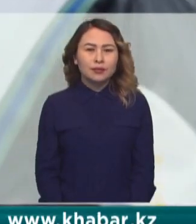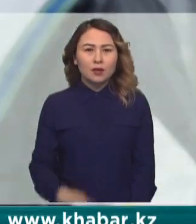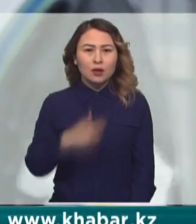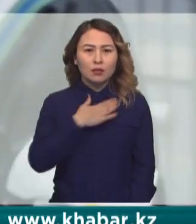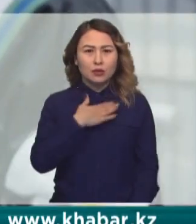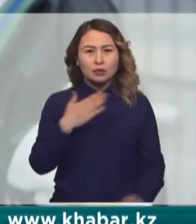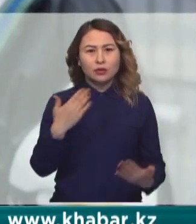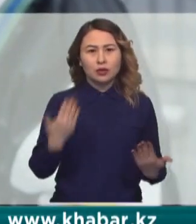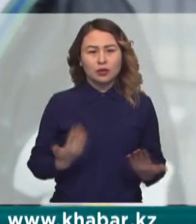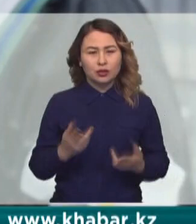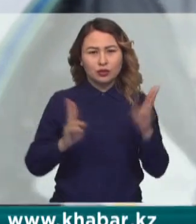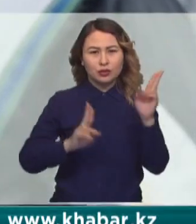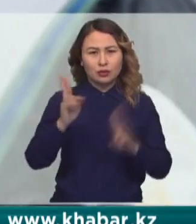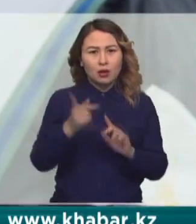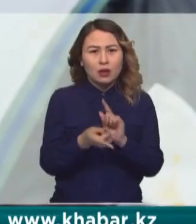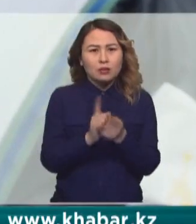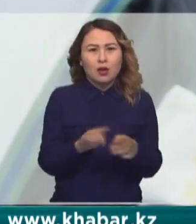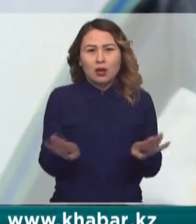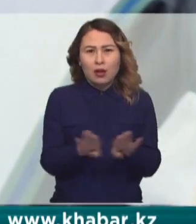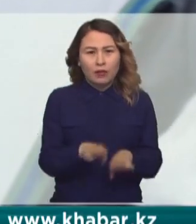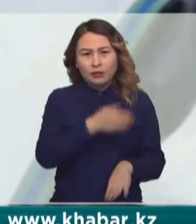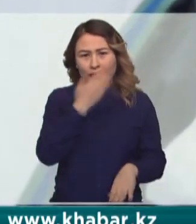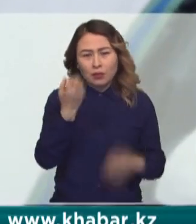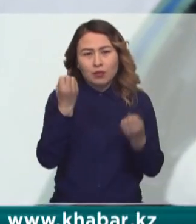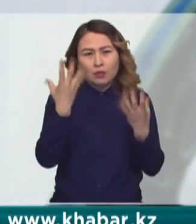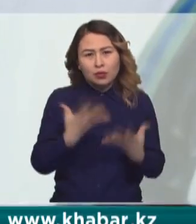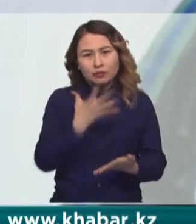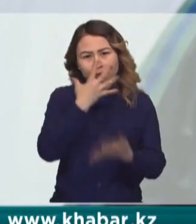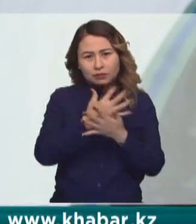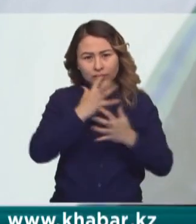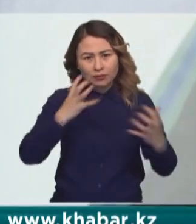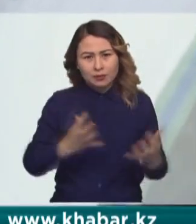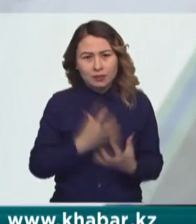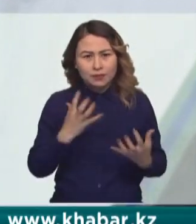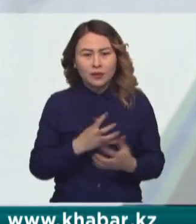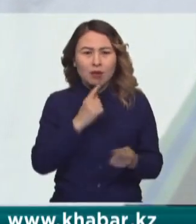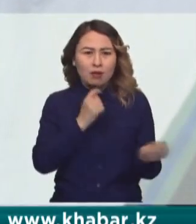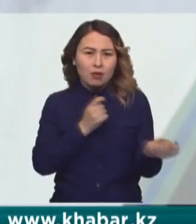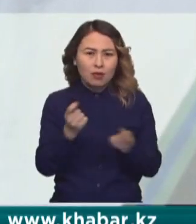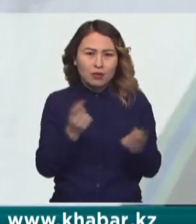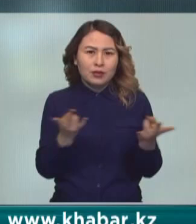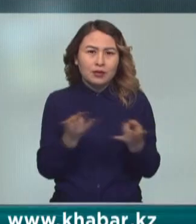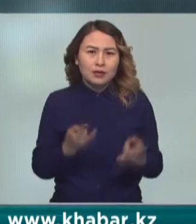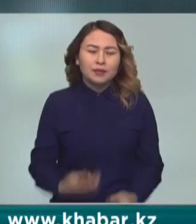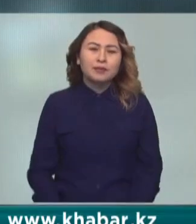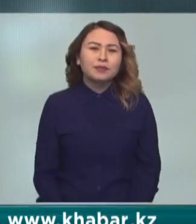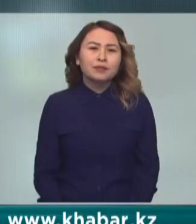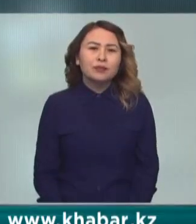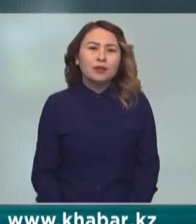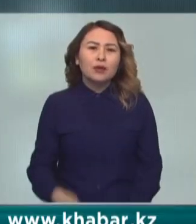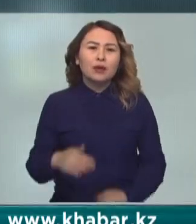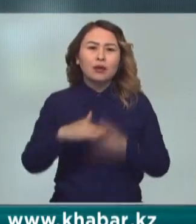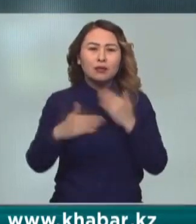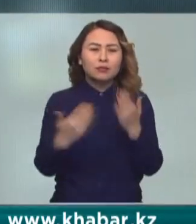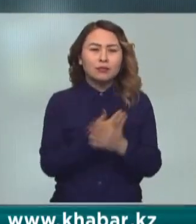Біздің өмір салтымыз айтарлықтай өзгере қойған жоқ. Бар болғаны өзіңе және айналаңдағыларға сақ болу керек. Ел